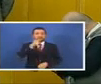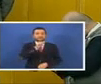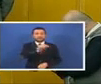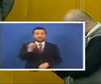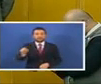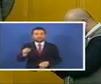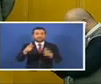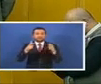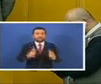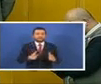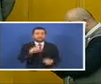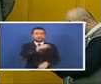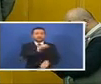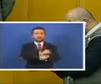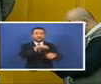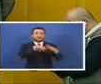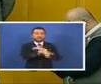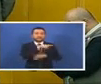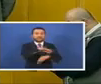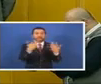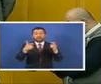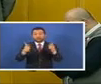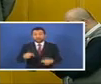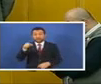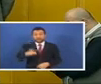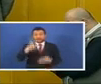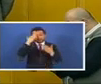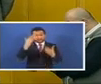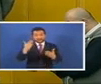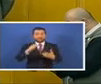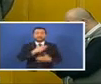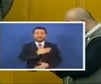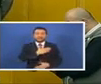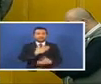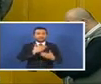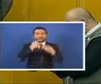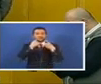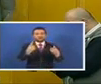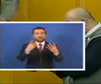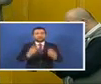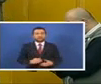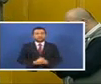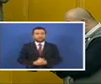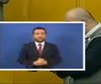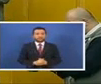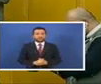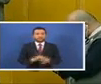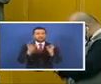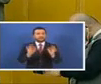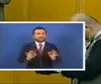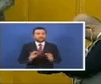Başkanlarımız bugün zindanlarda. Ama buradan selam ve saygılarımı gönderiyorum.